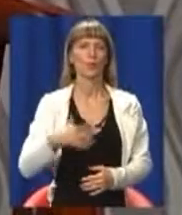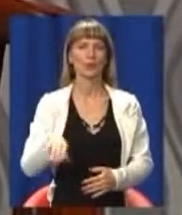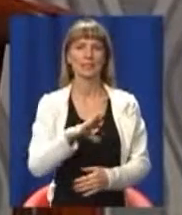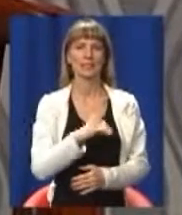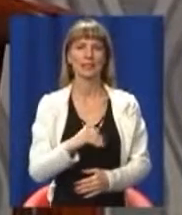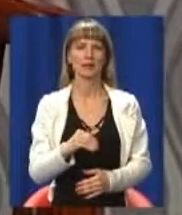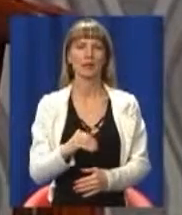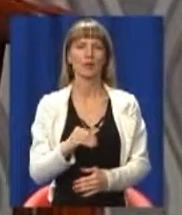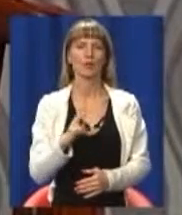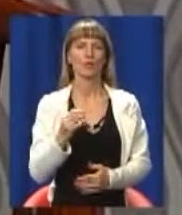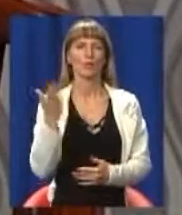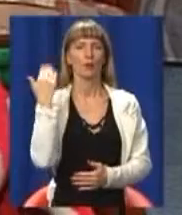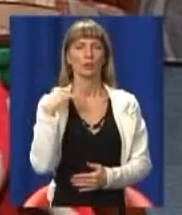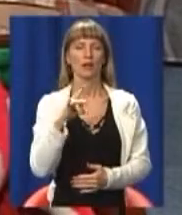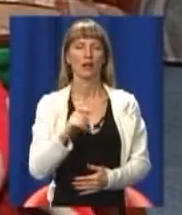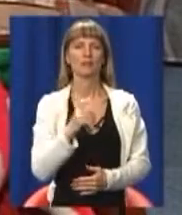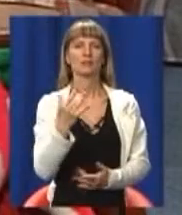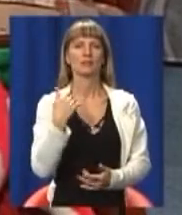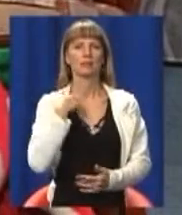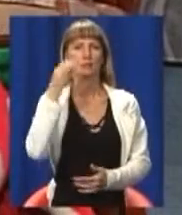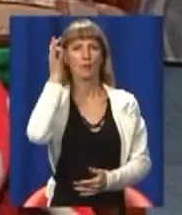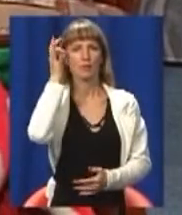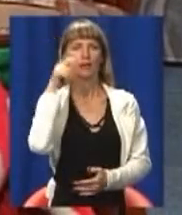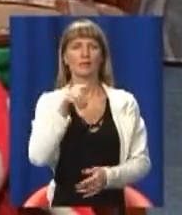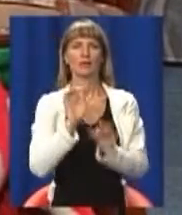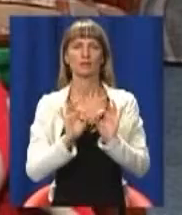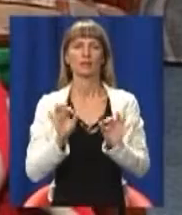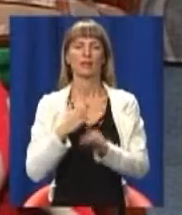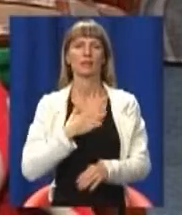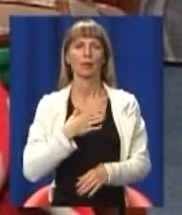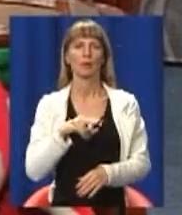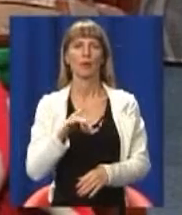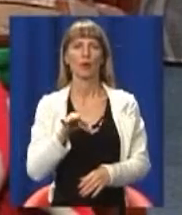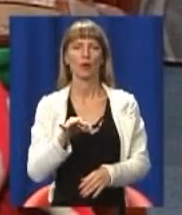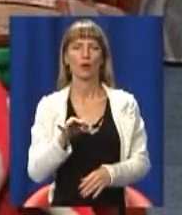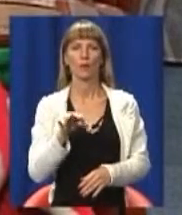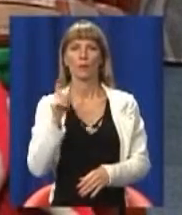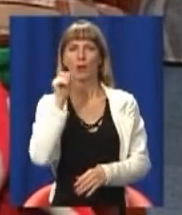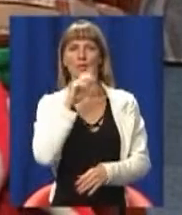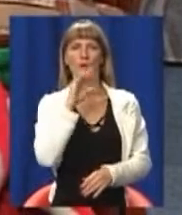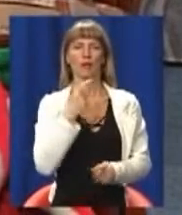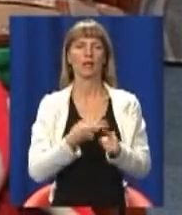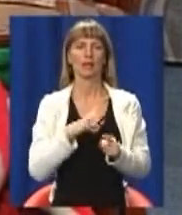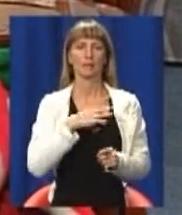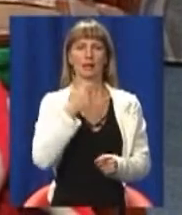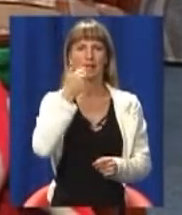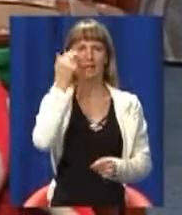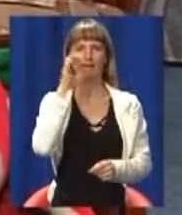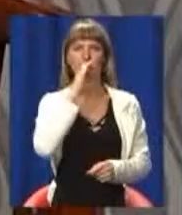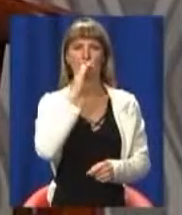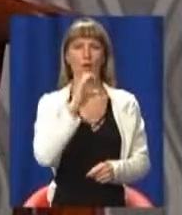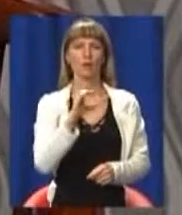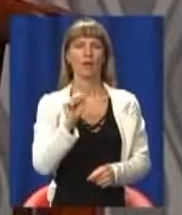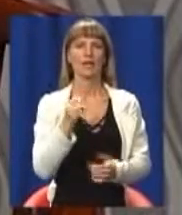усім. Але минулого разу, наскільки я пам'ятаю, ти все ж таки розповідала нам про немаленьку собаку, це був італійський